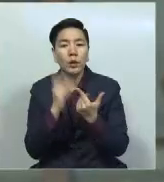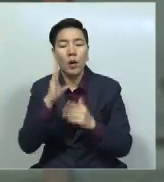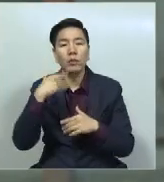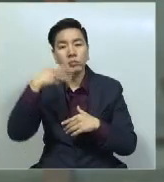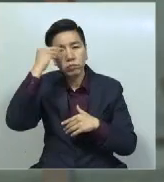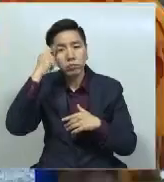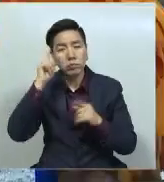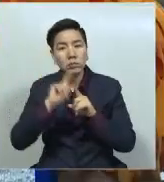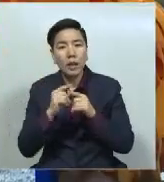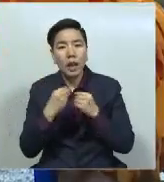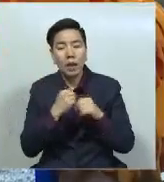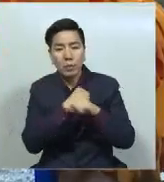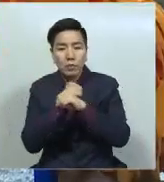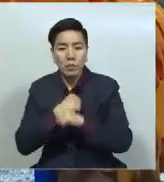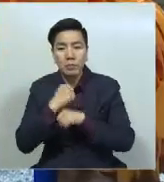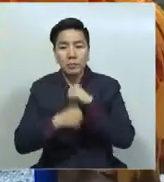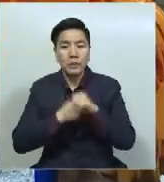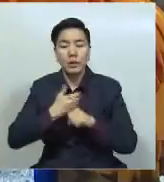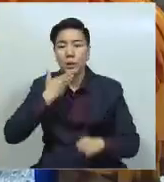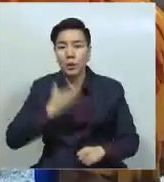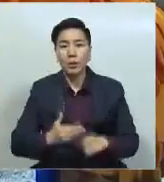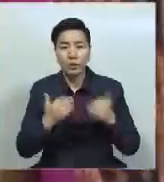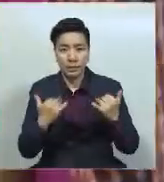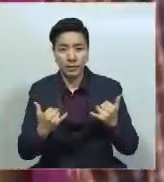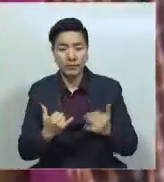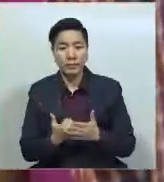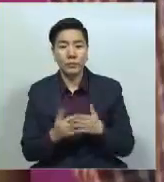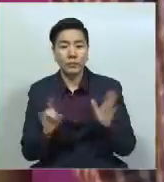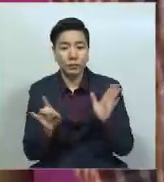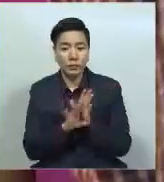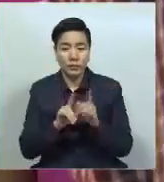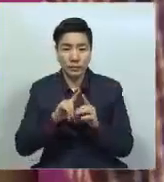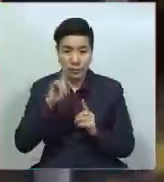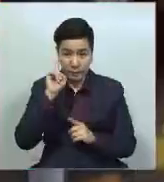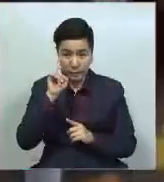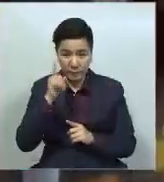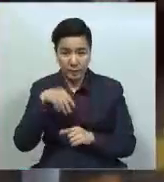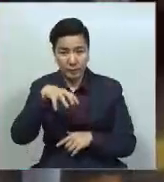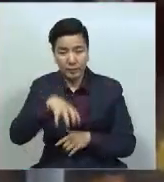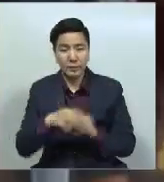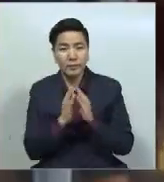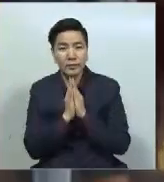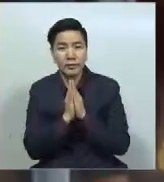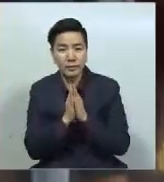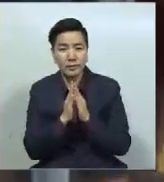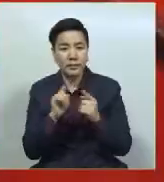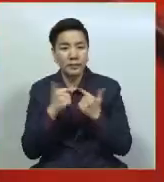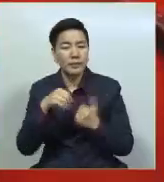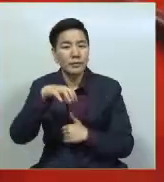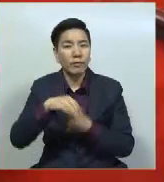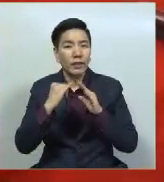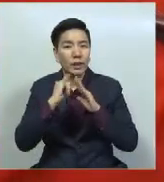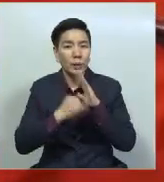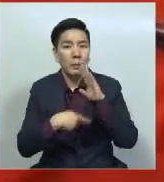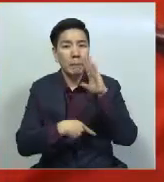พเจ้านั้นให้ความคุ้มครองตลอดปีที่ผ่านมานะครับปิดท้ายอีกจุดหนึ่งนะครับที่ศาลเจ้าเล่งจูเกียงนะครับอยู่ที่